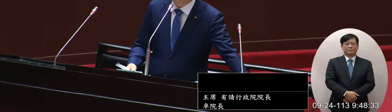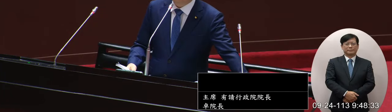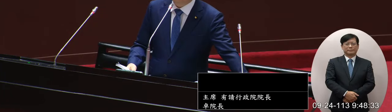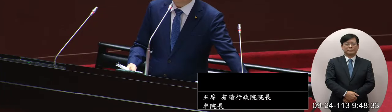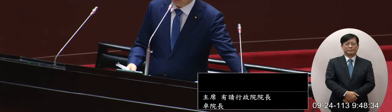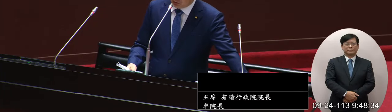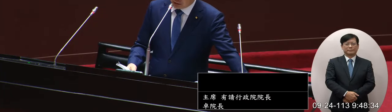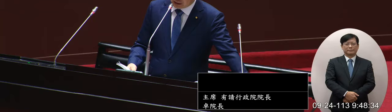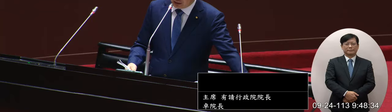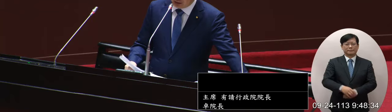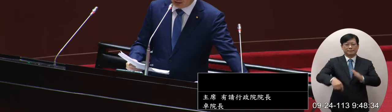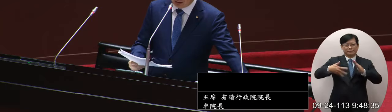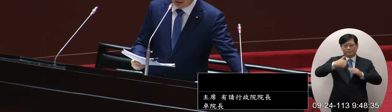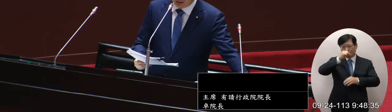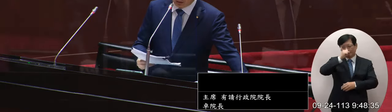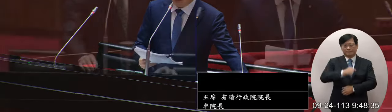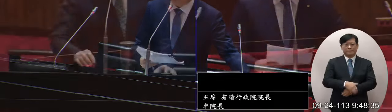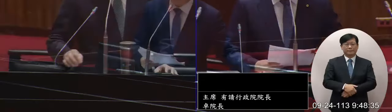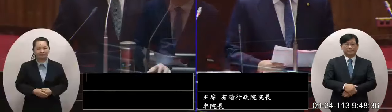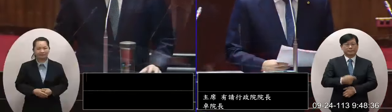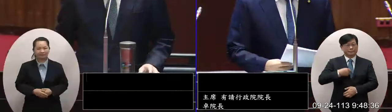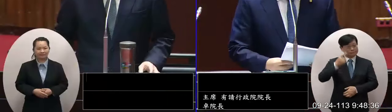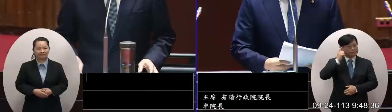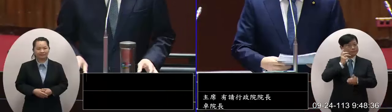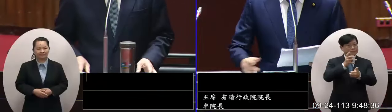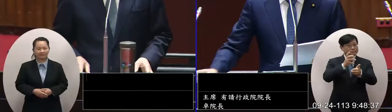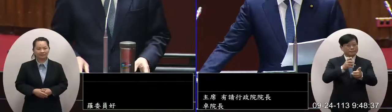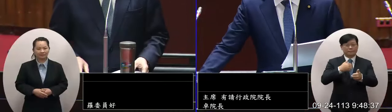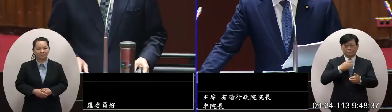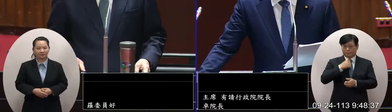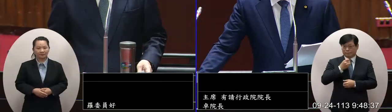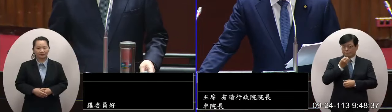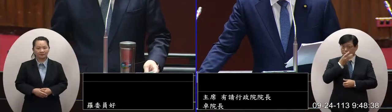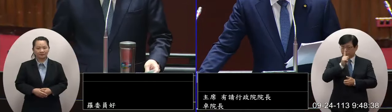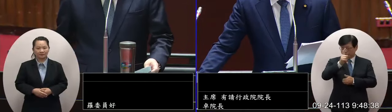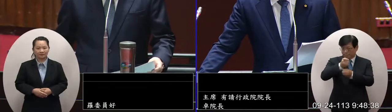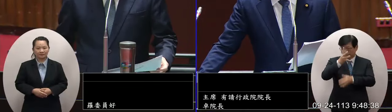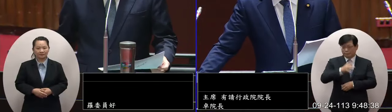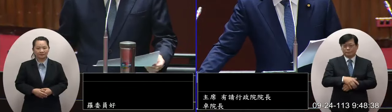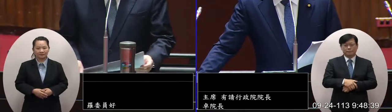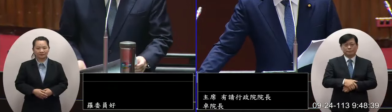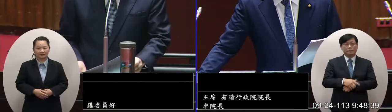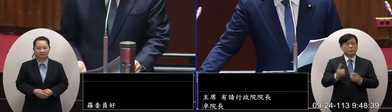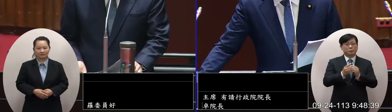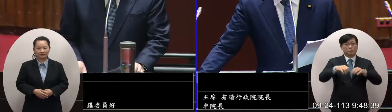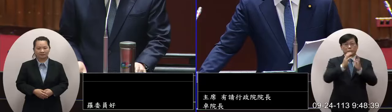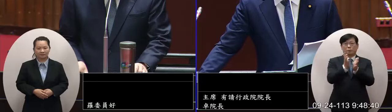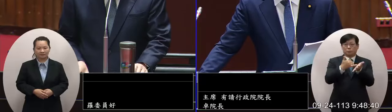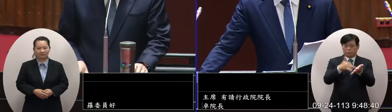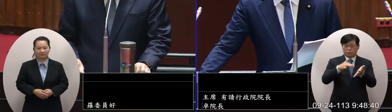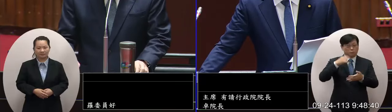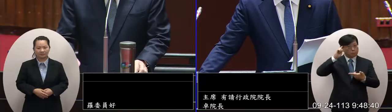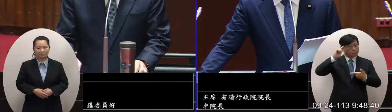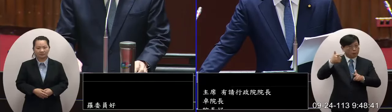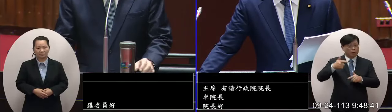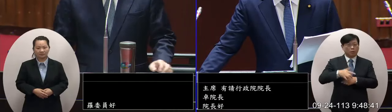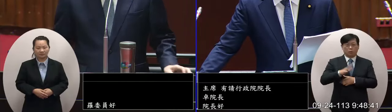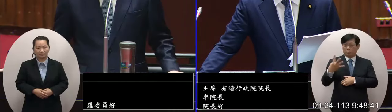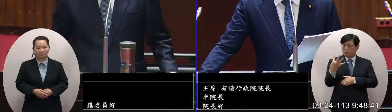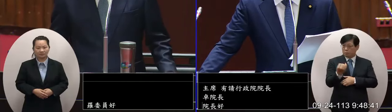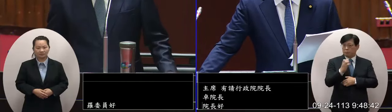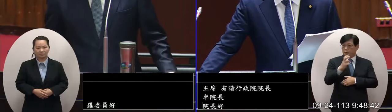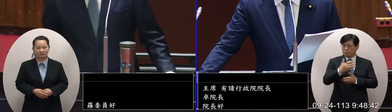陆委员好。 哎，院长好。我想请教一下，我念一句话哈，对总预算有意见，有几